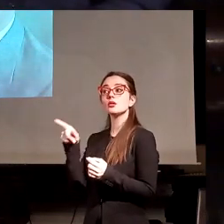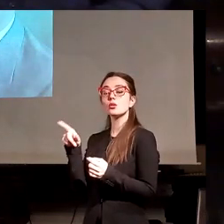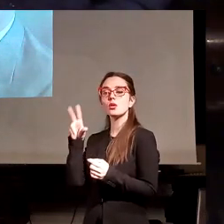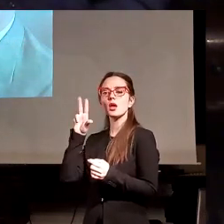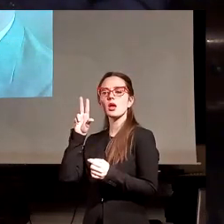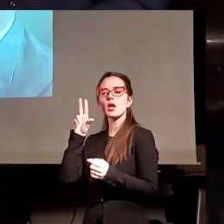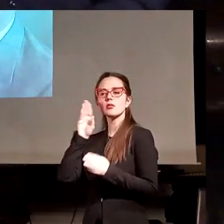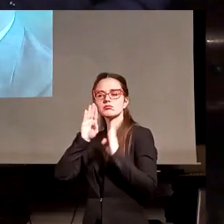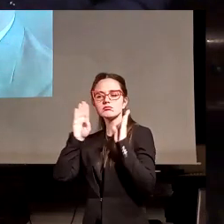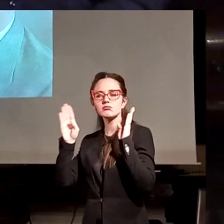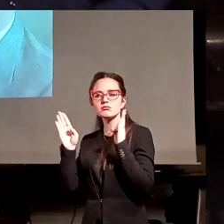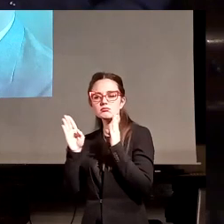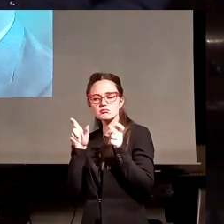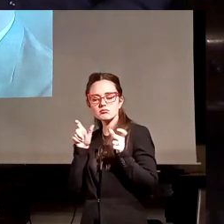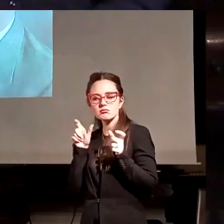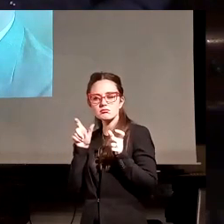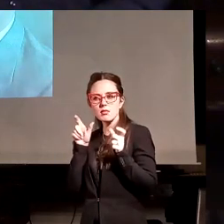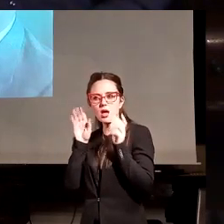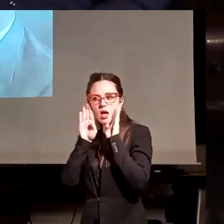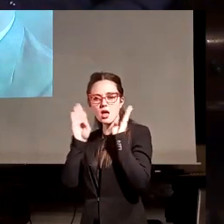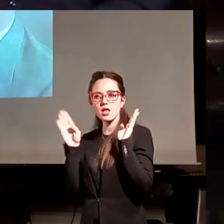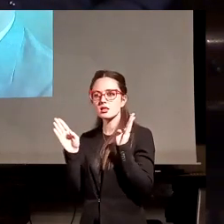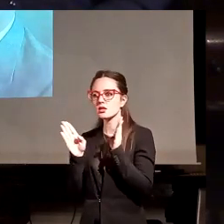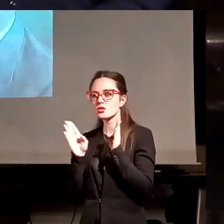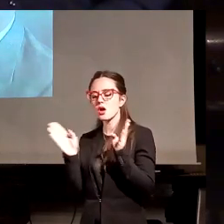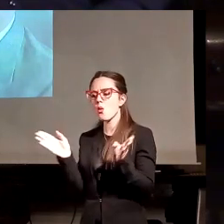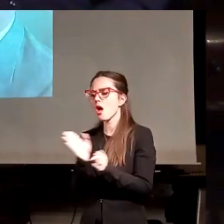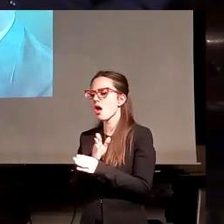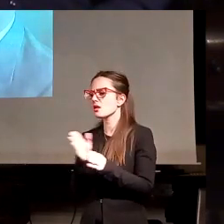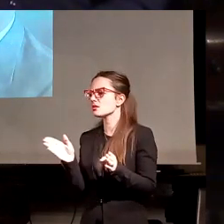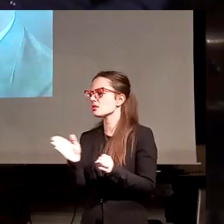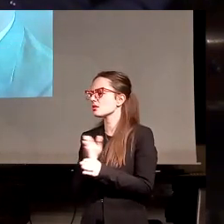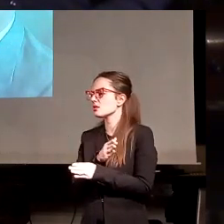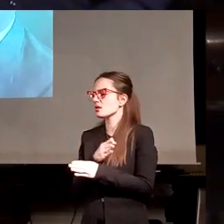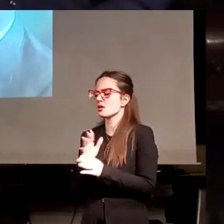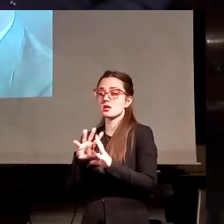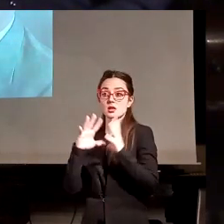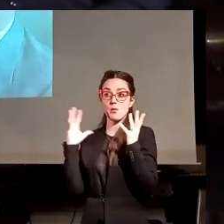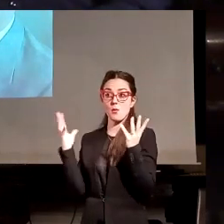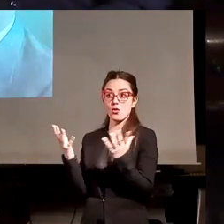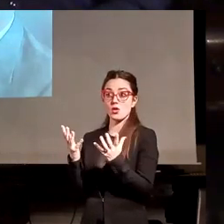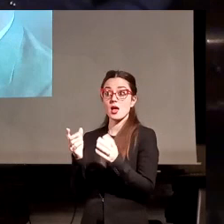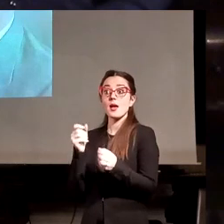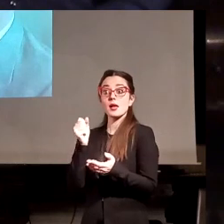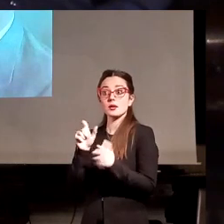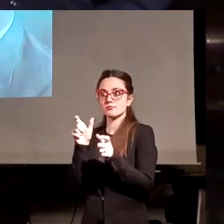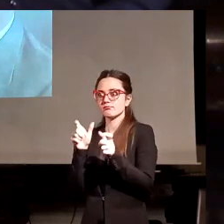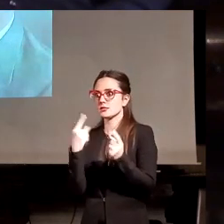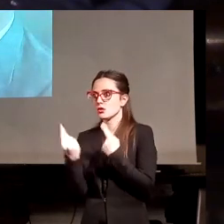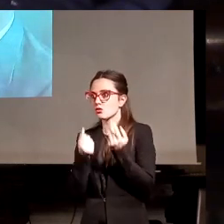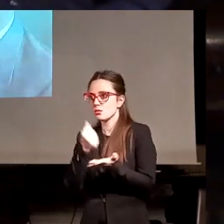ciò che l'idea che tutto ciò che sia importante che accade nel mondo e accade nel long e se